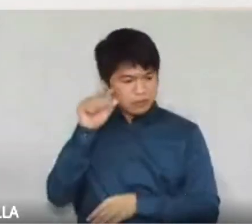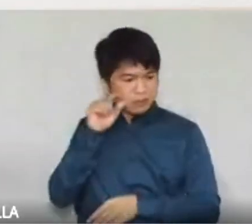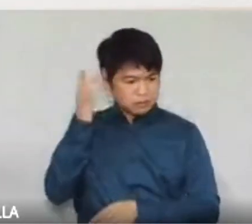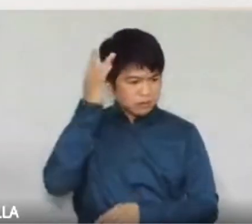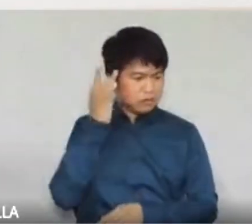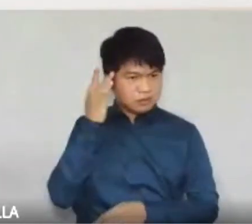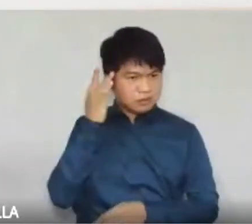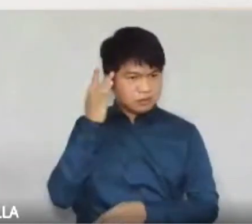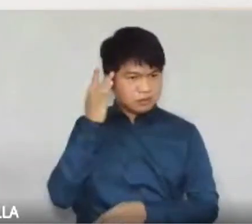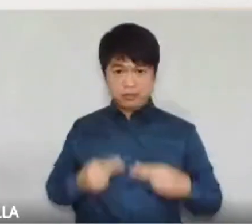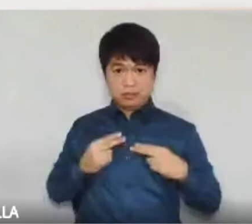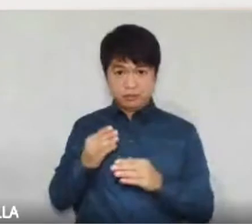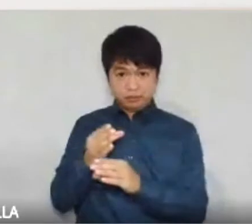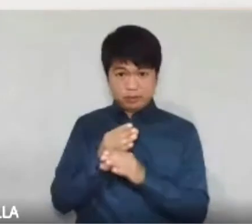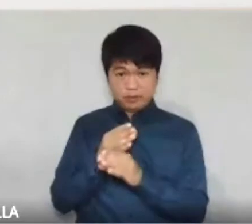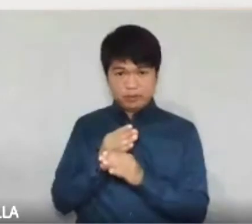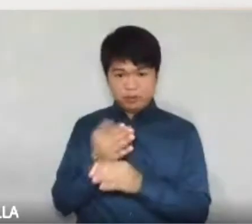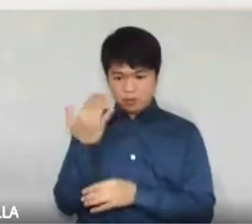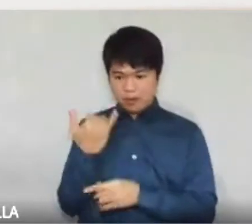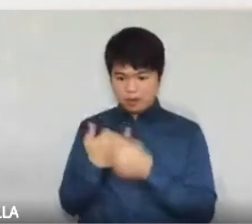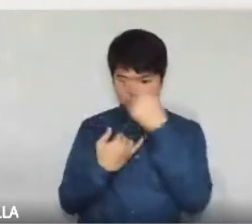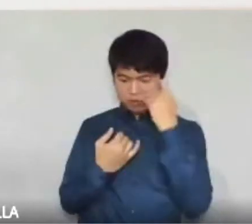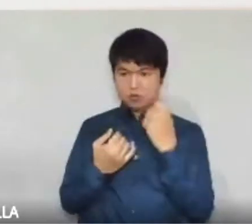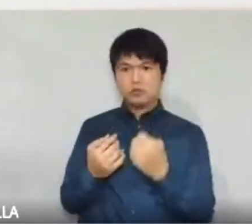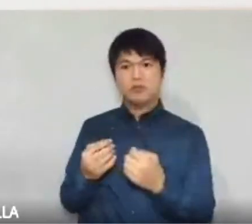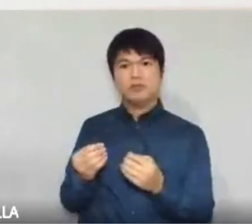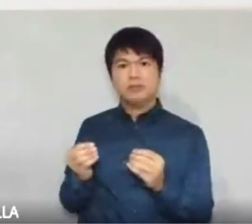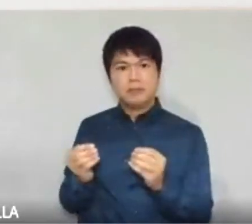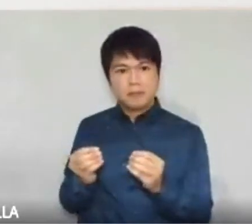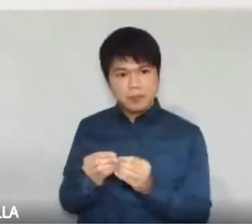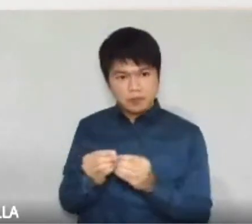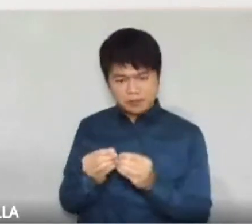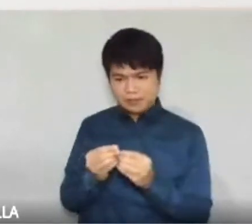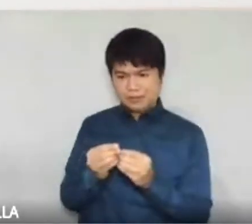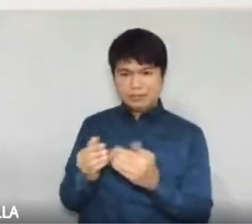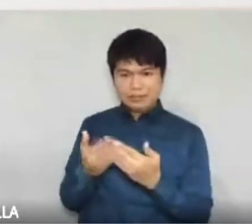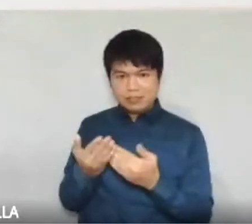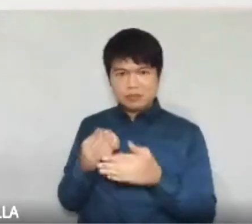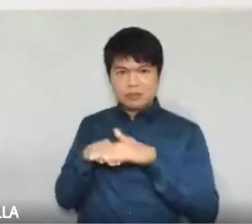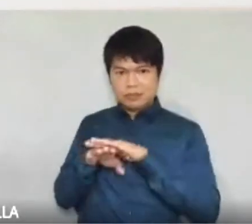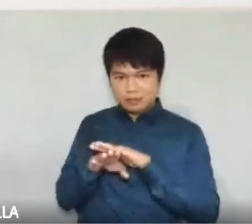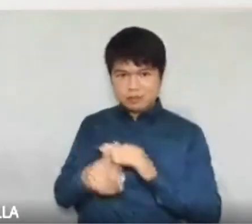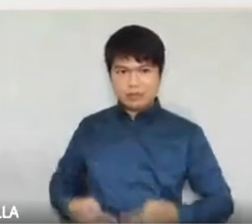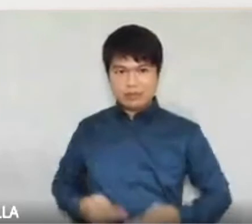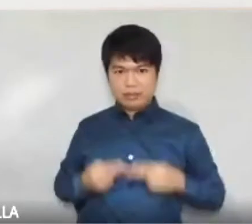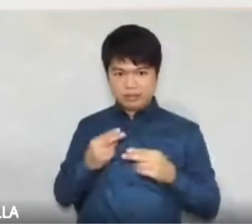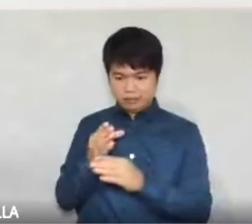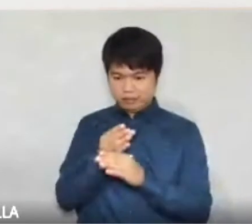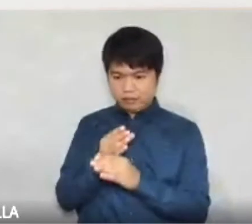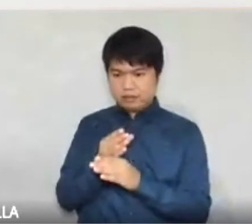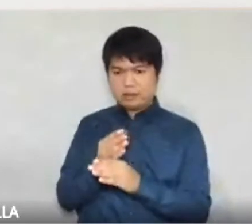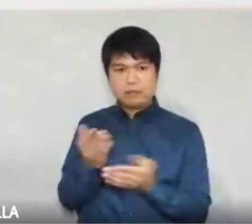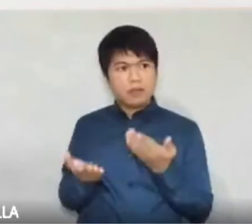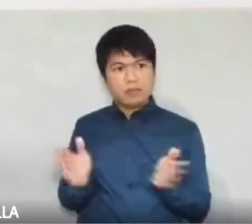healthcare. Dahil mas madali ang access sa healthcare, maaaring makahikayat ng mas